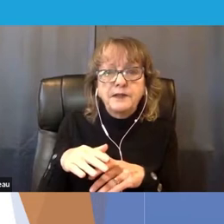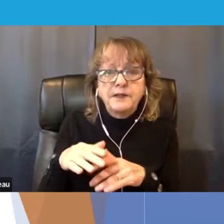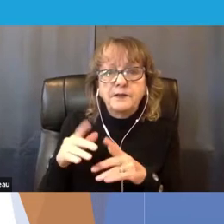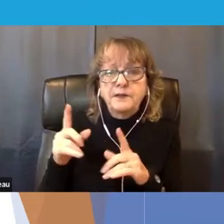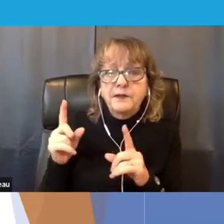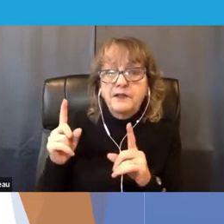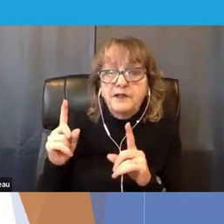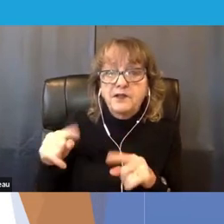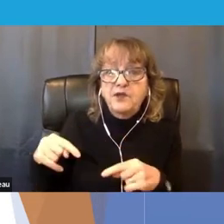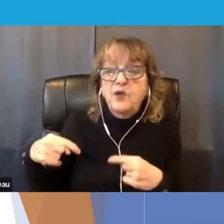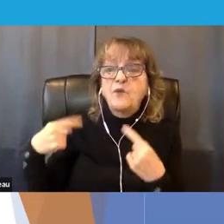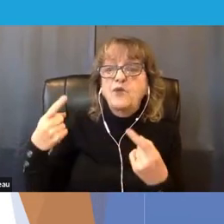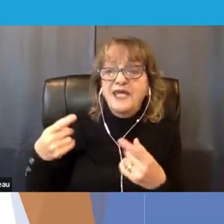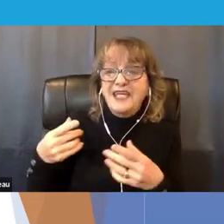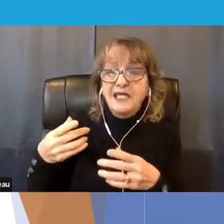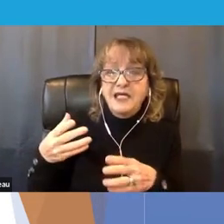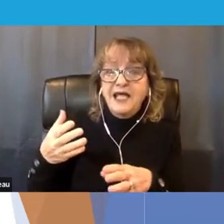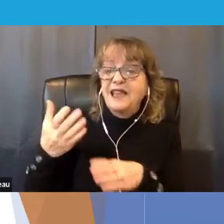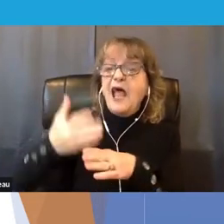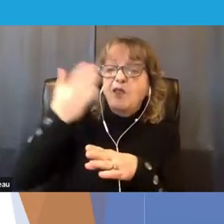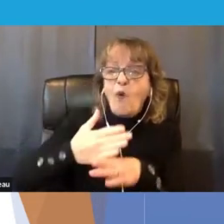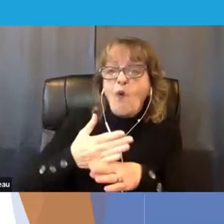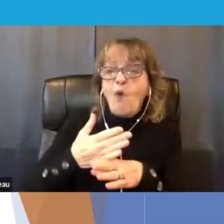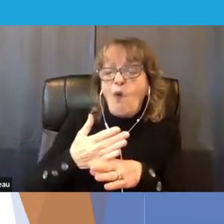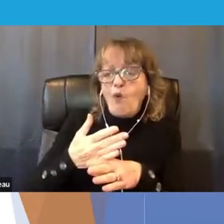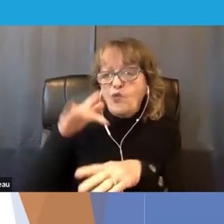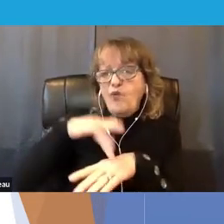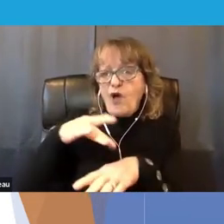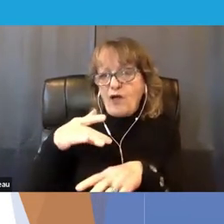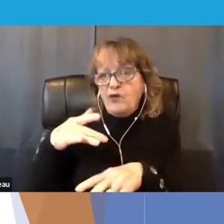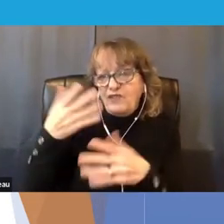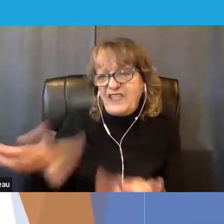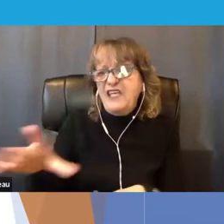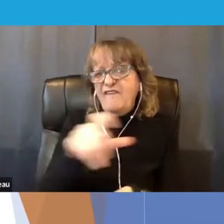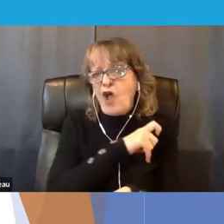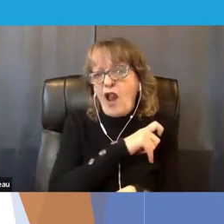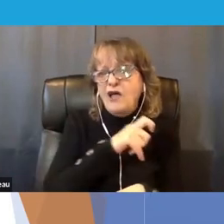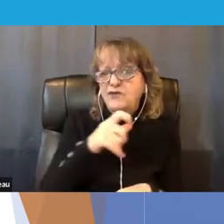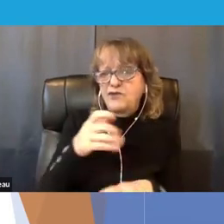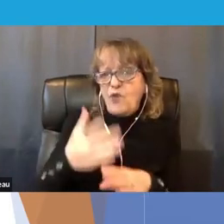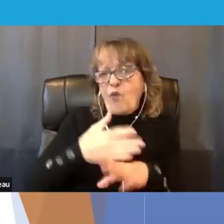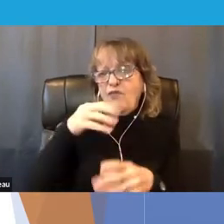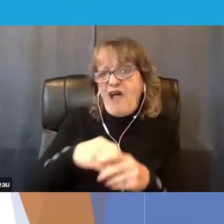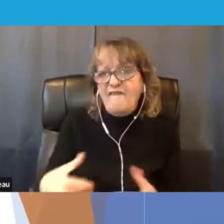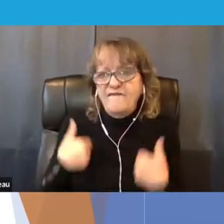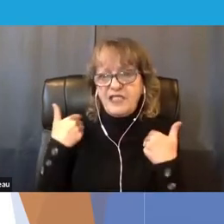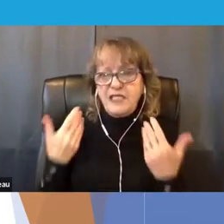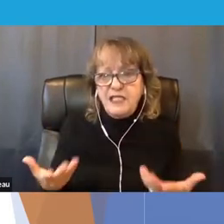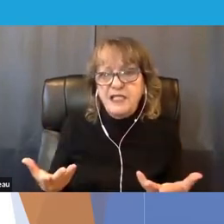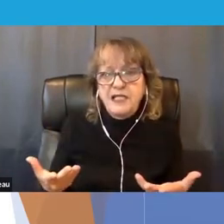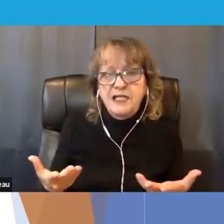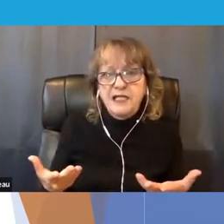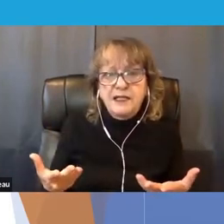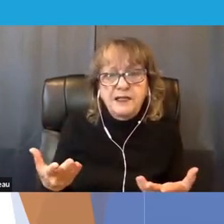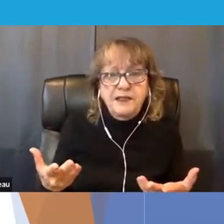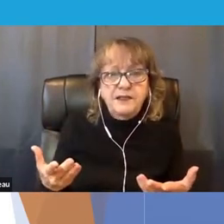depuis très tôt dans leur vie, tant dans les champs publics que chez elles, même dans